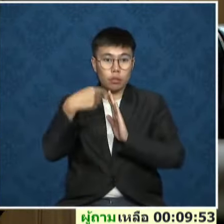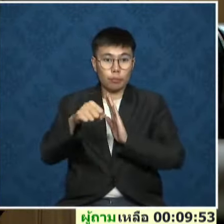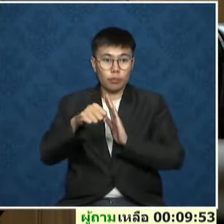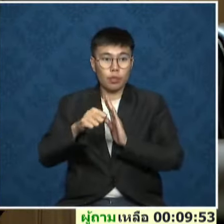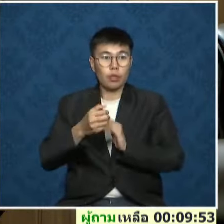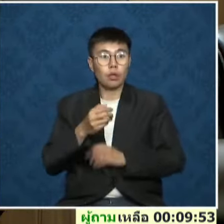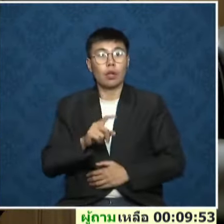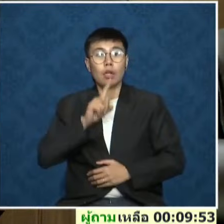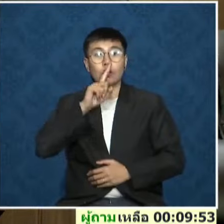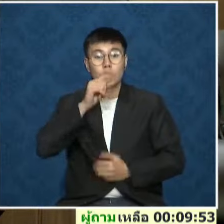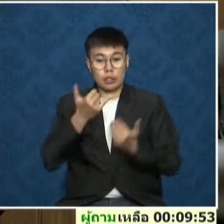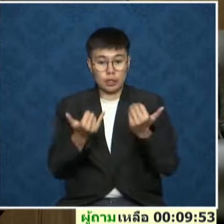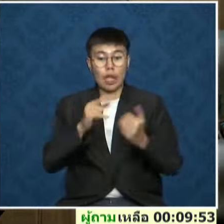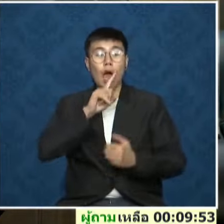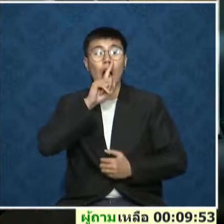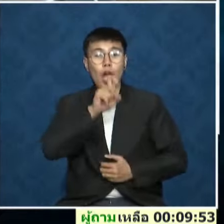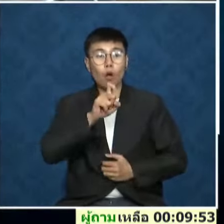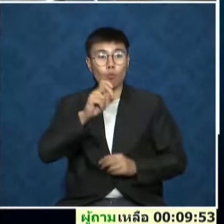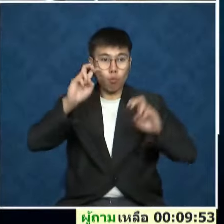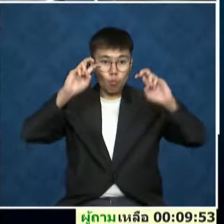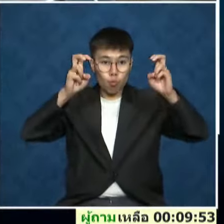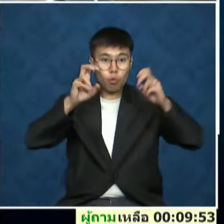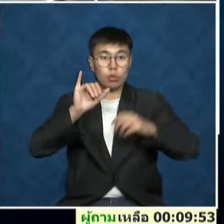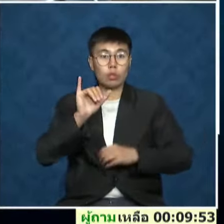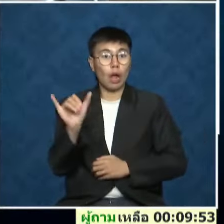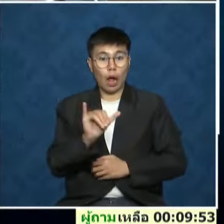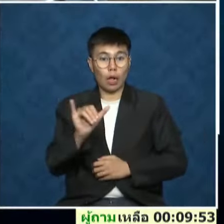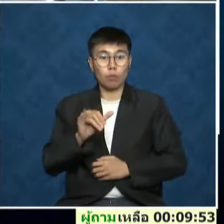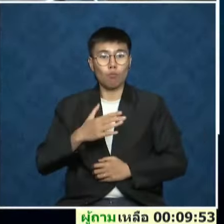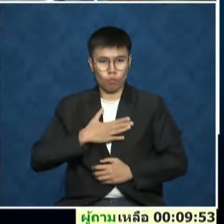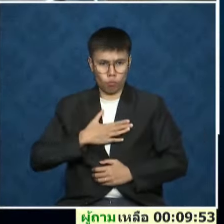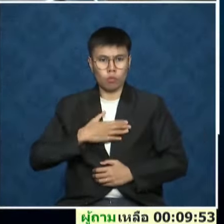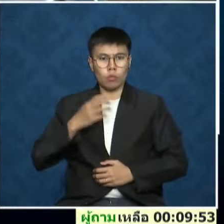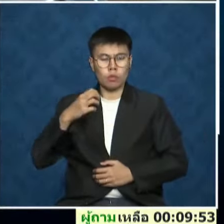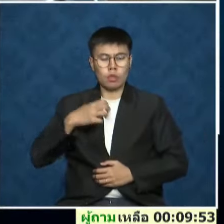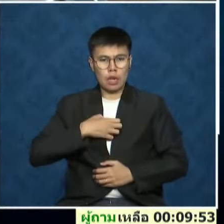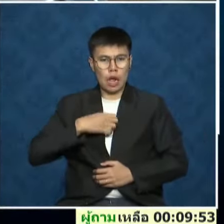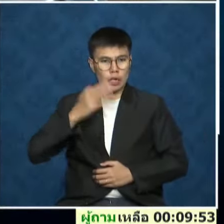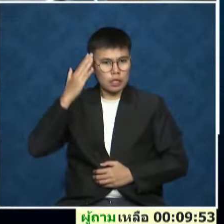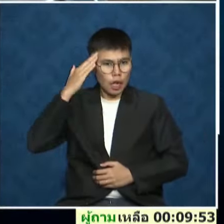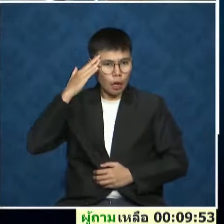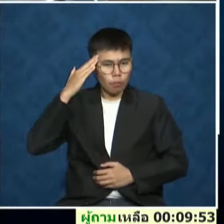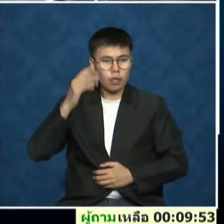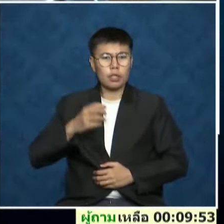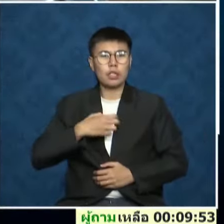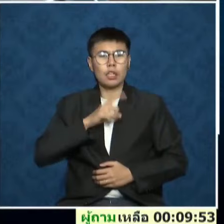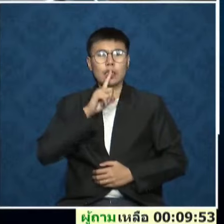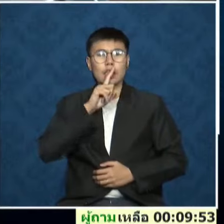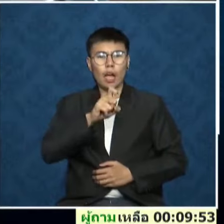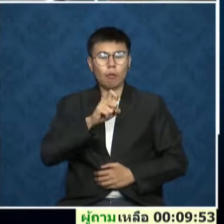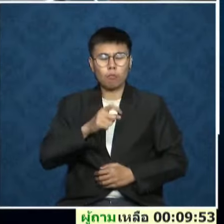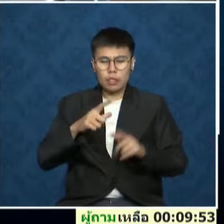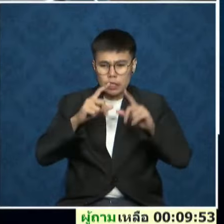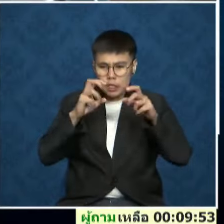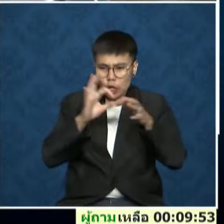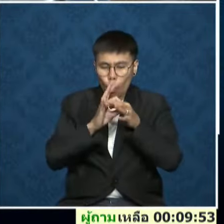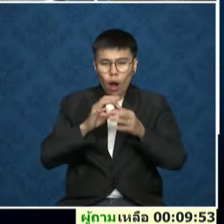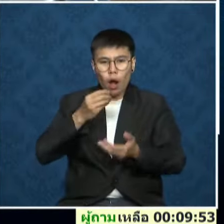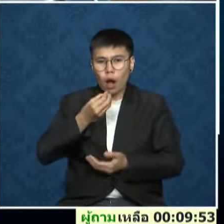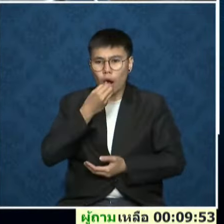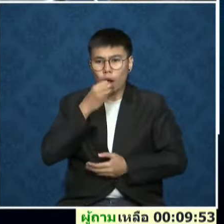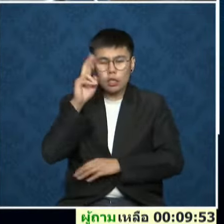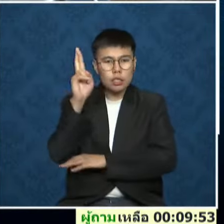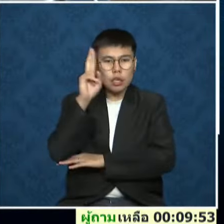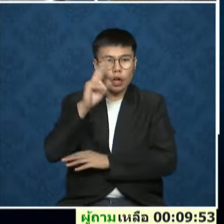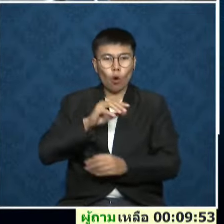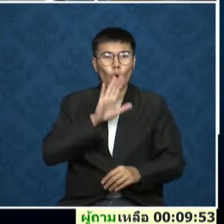ยังไม่ได้ถามกระทู้ครับผมอยากทราบว่าท่านจะถามเรื่องอาหารกลางวันของโรงเรียนนี่จะถามว่ายัง